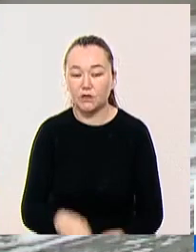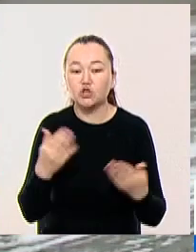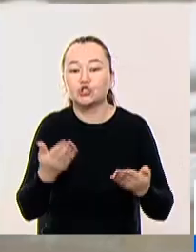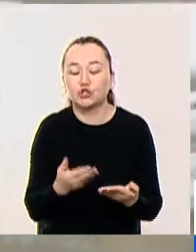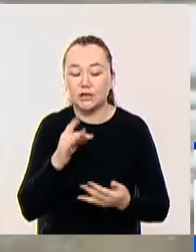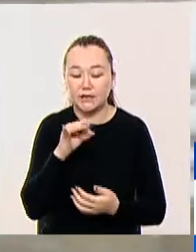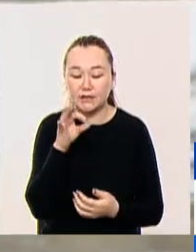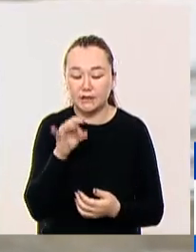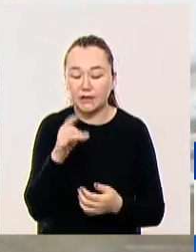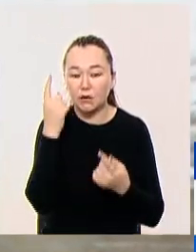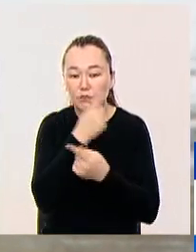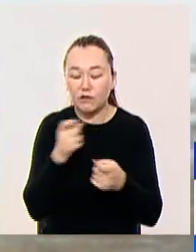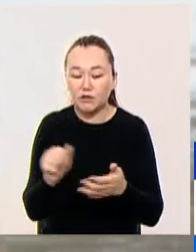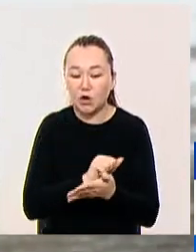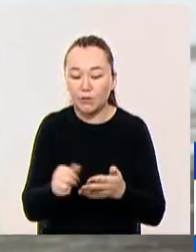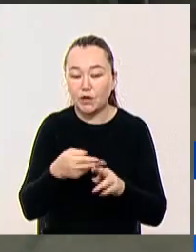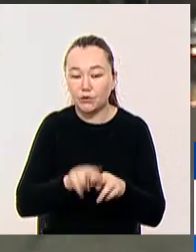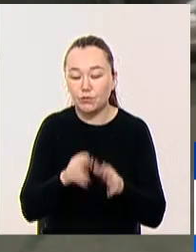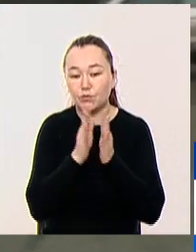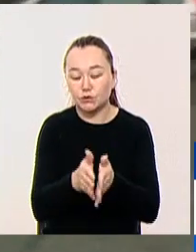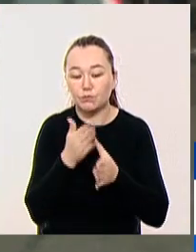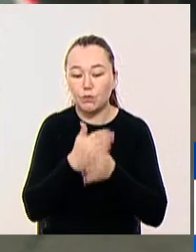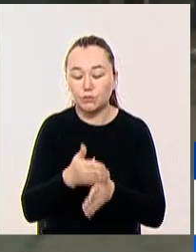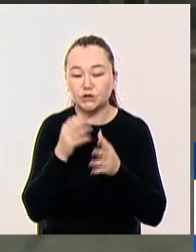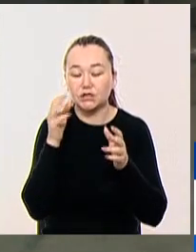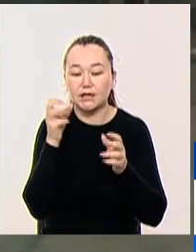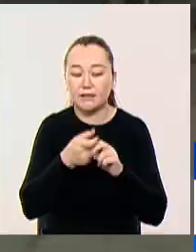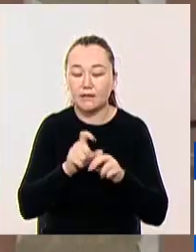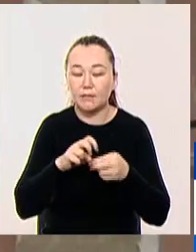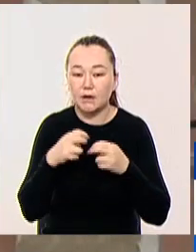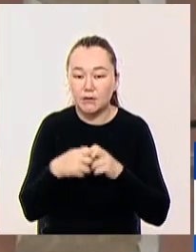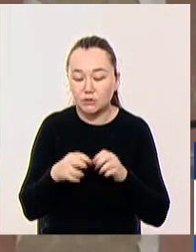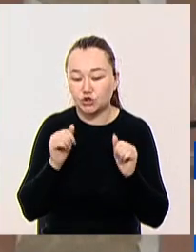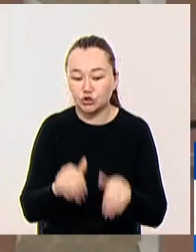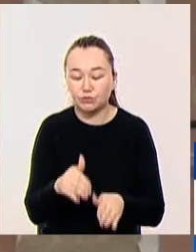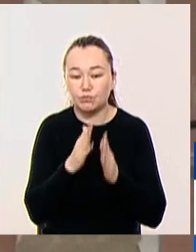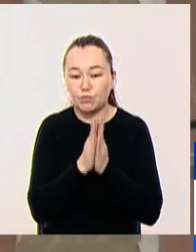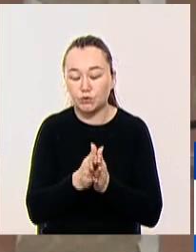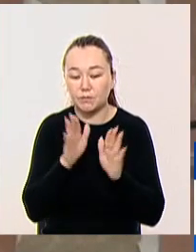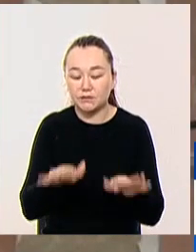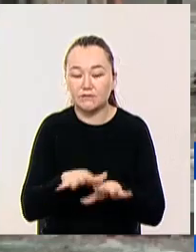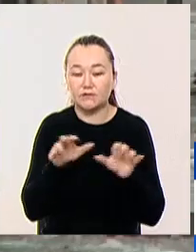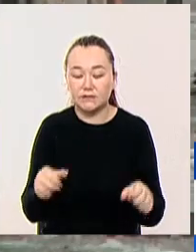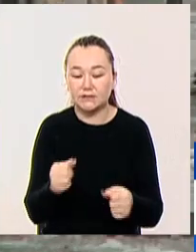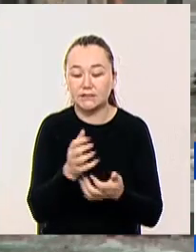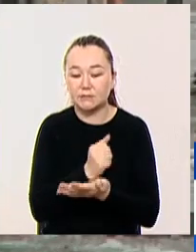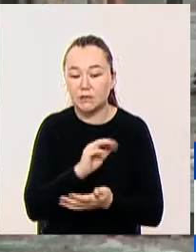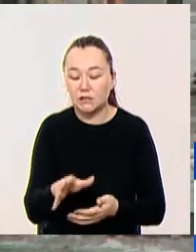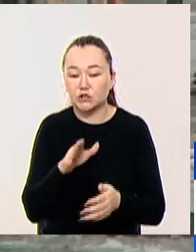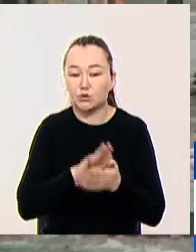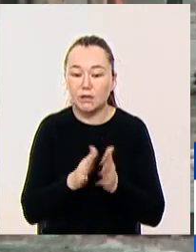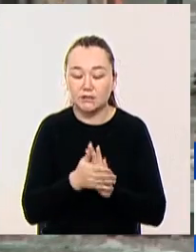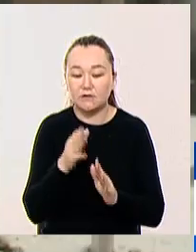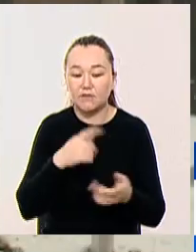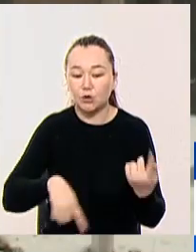Жители Ридера опубликовали документ, в котором просят помочь в решении сложившейся проблемы. Они считают, что местные власти не справляются с ситуацией вокруг